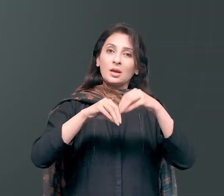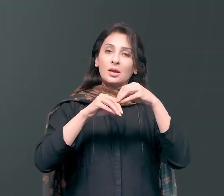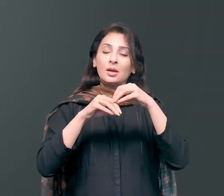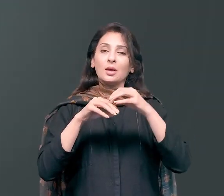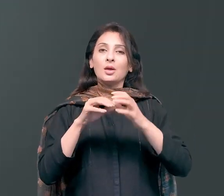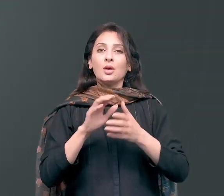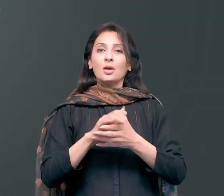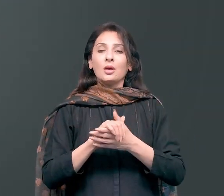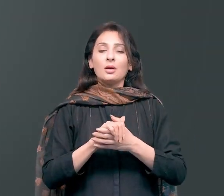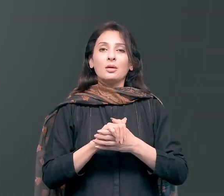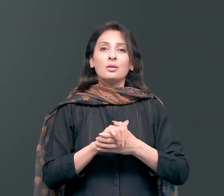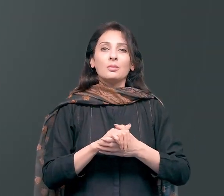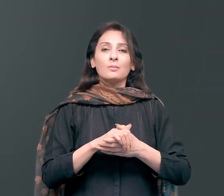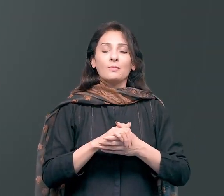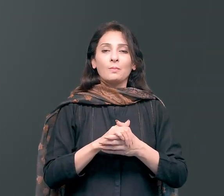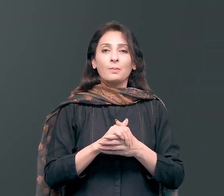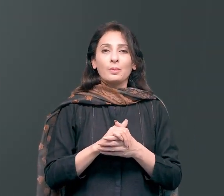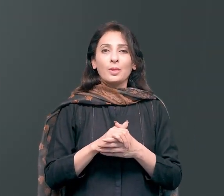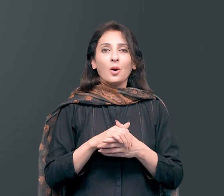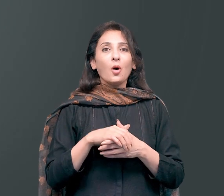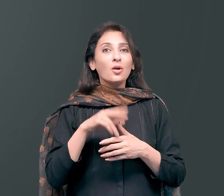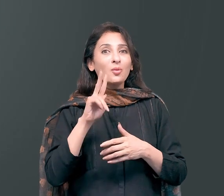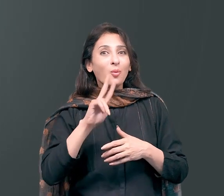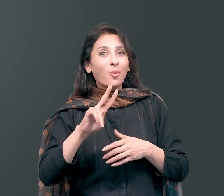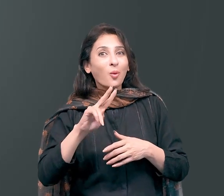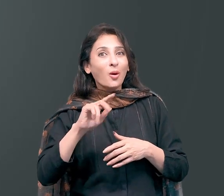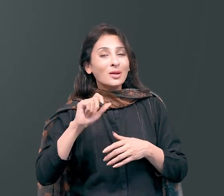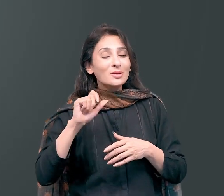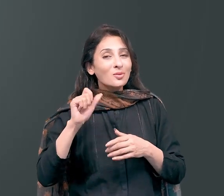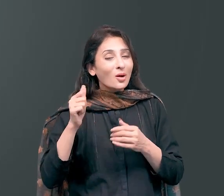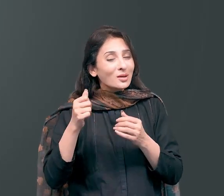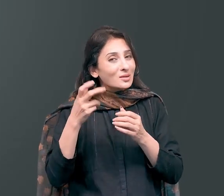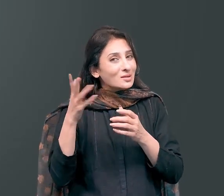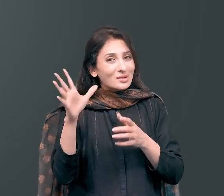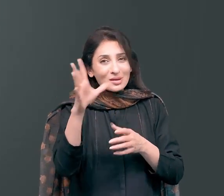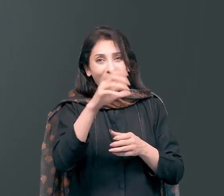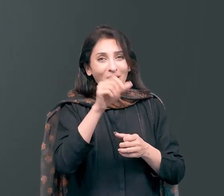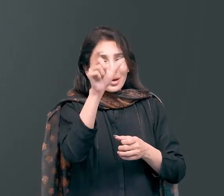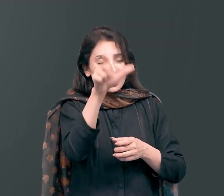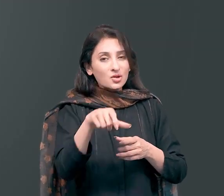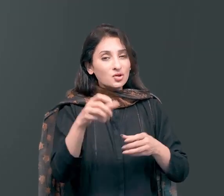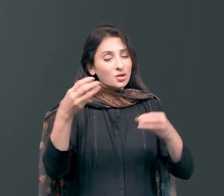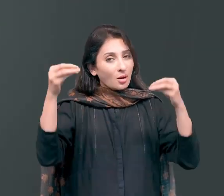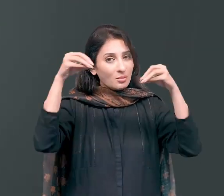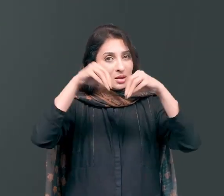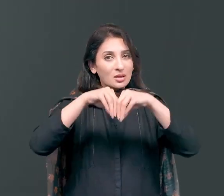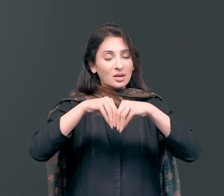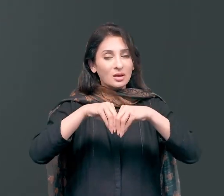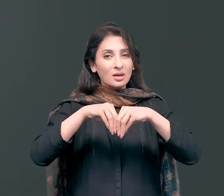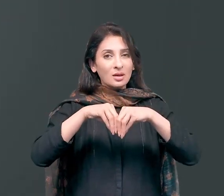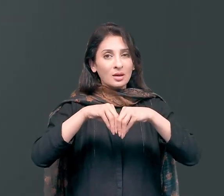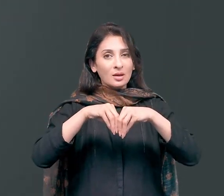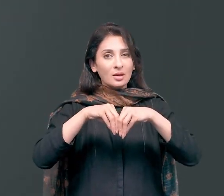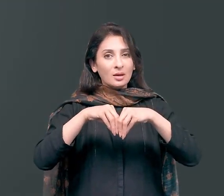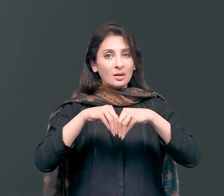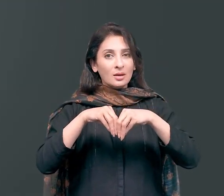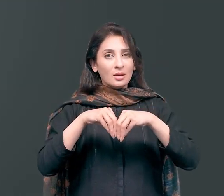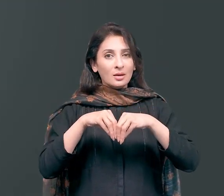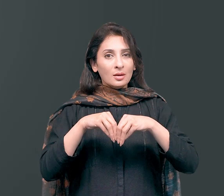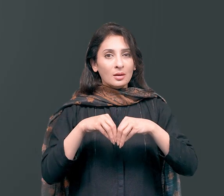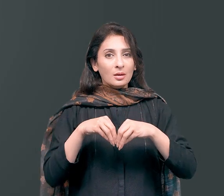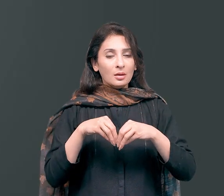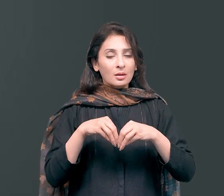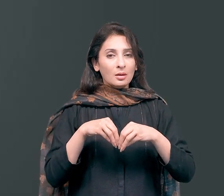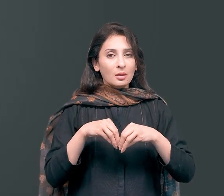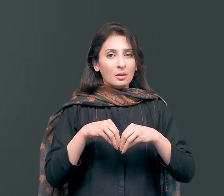تھے، یہاں کا وائسرائے اور گورنر جنرل لارڈ ویول شامل تھا، اور تینوں چاروں کے